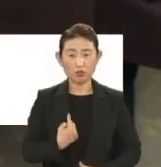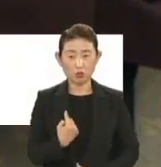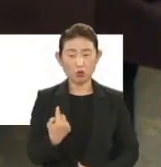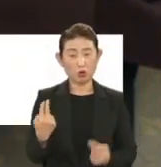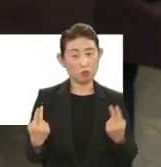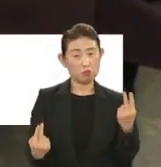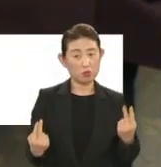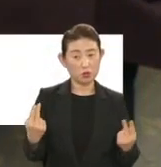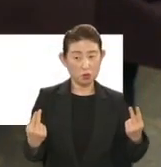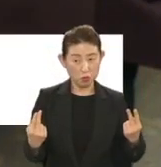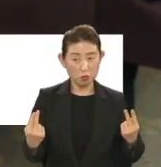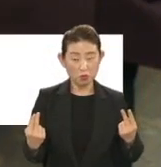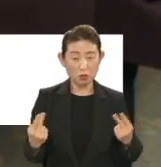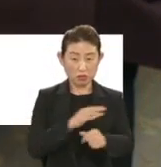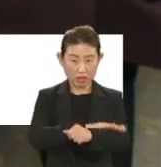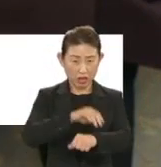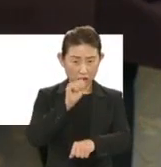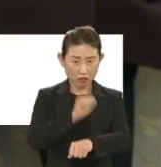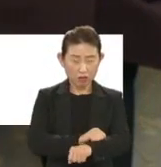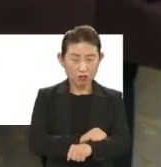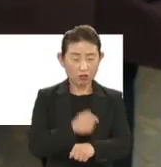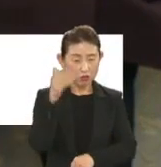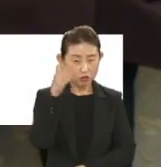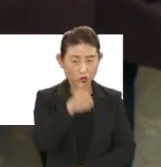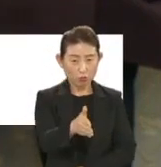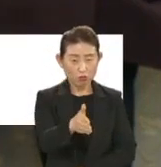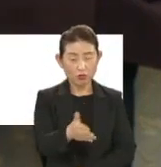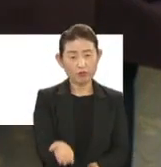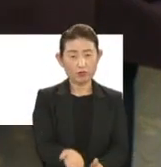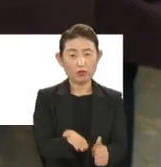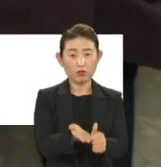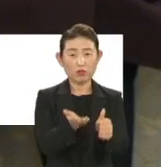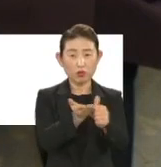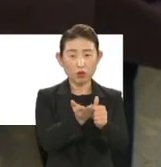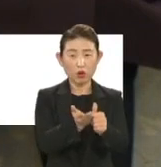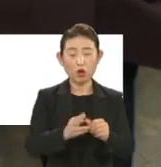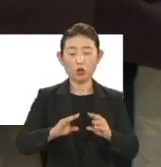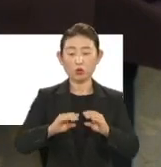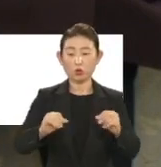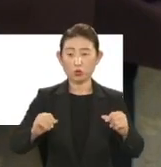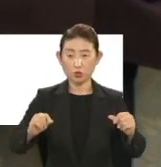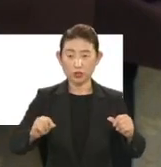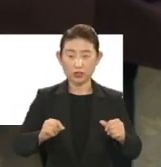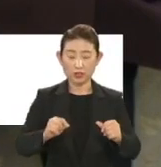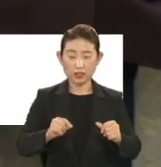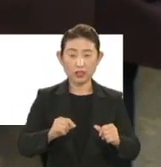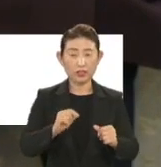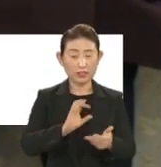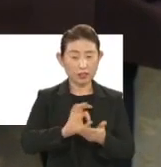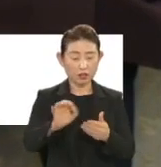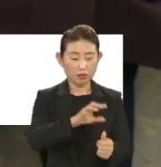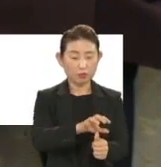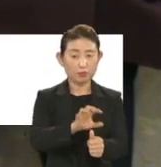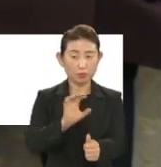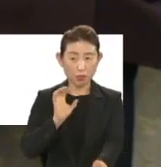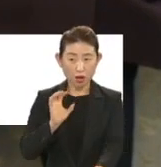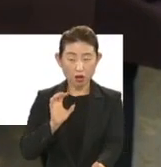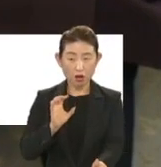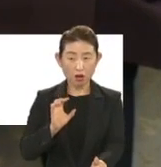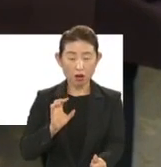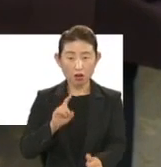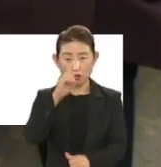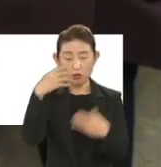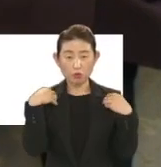우위가 있다고 판단되는 분야를 키워나갈 수 있도록 토지 이용 규제를 풀고